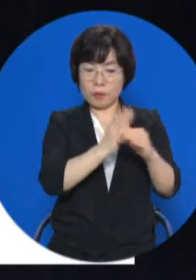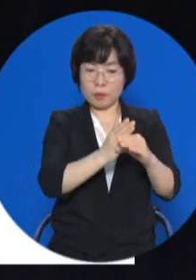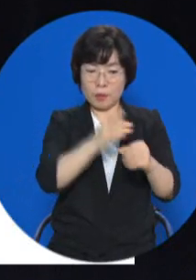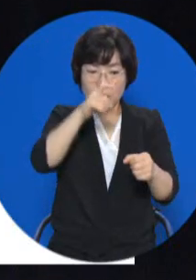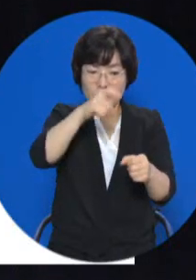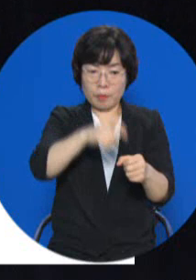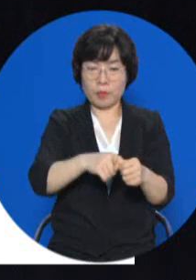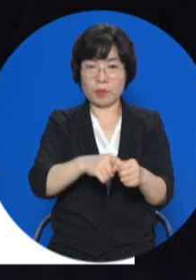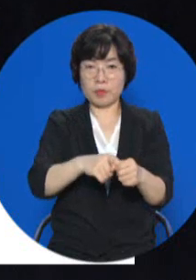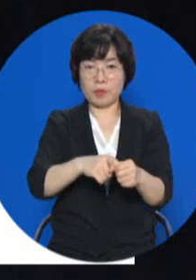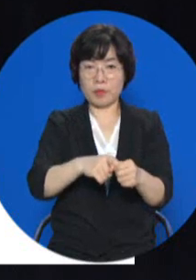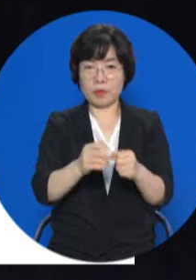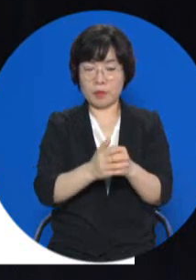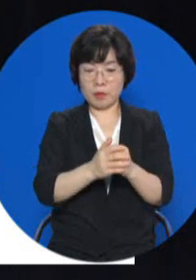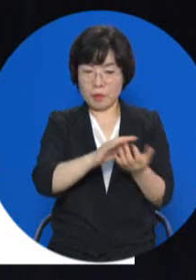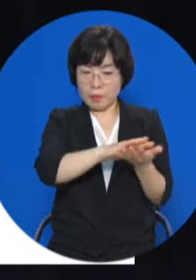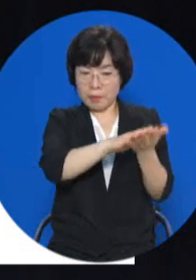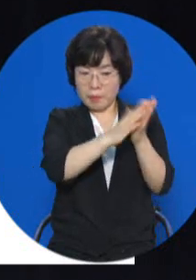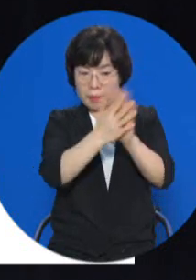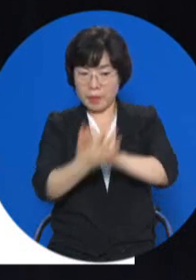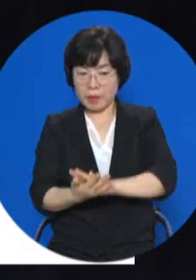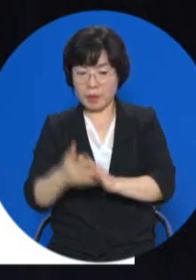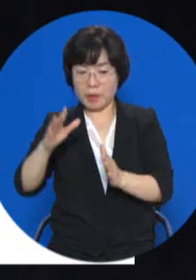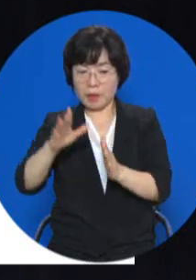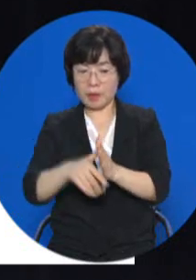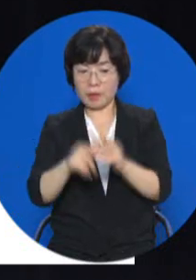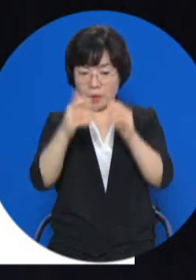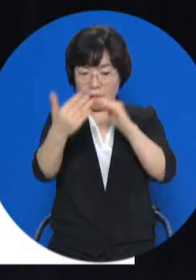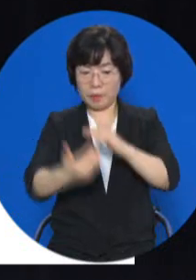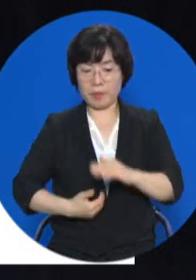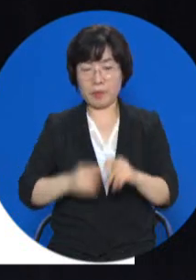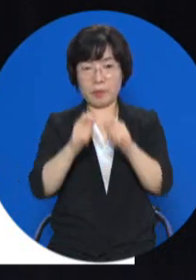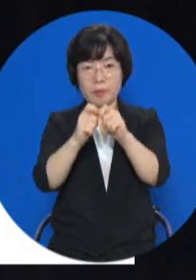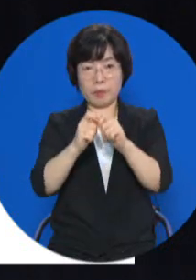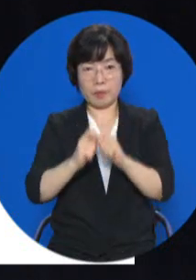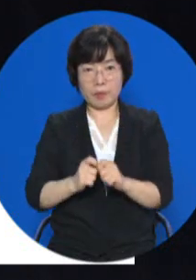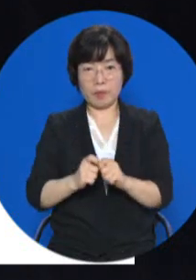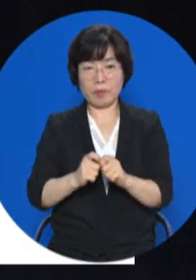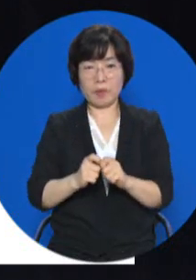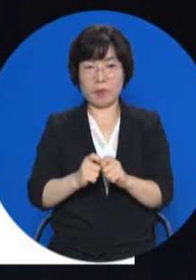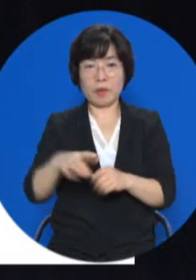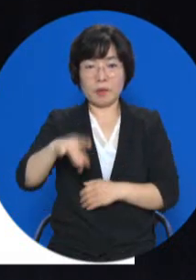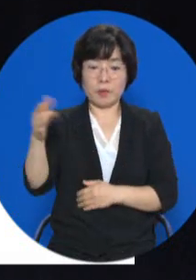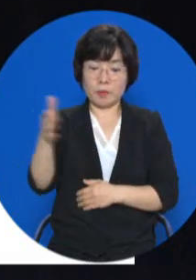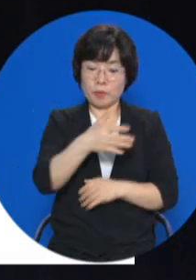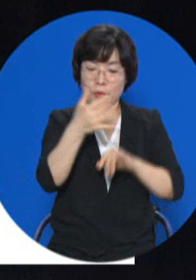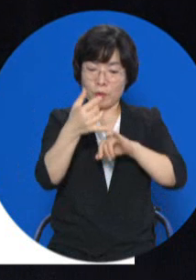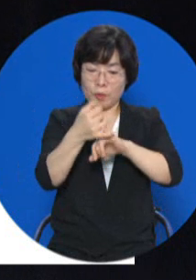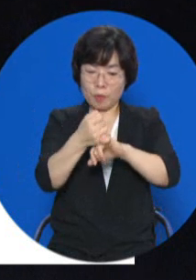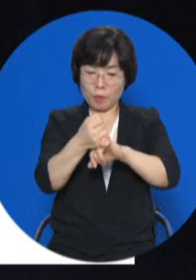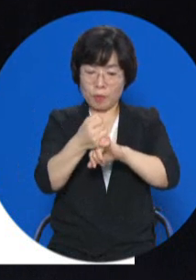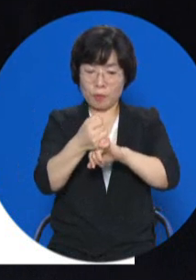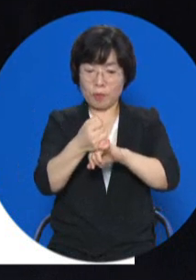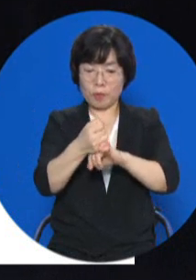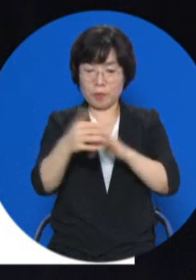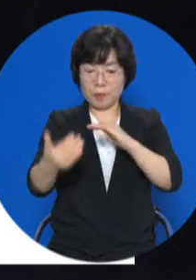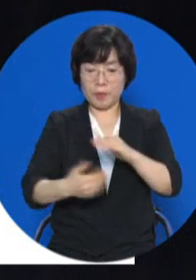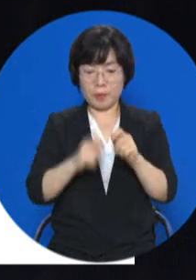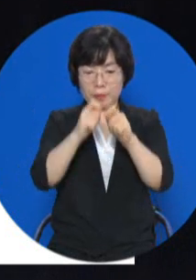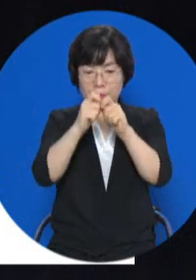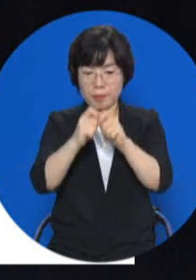목표, 큰 지표와 세부적인 계획들이 변경됐을 때의 조합이랄까요? 그런